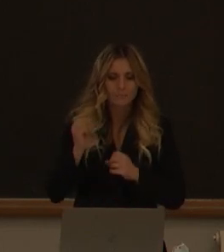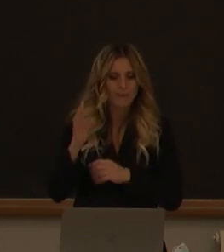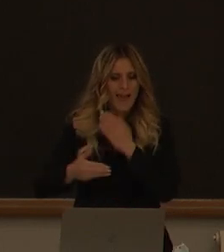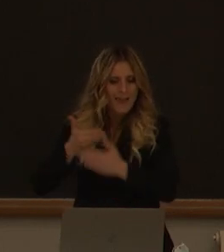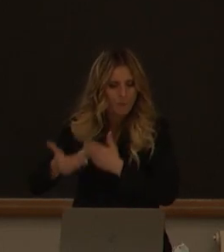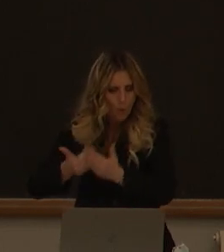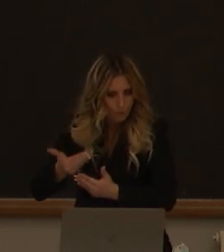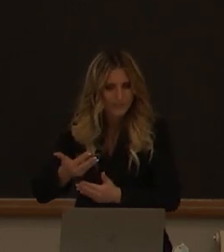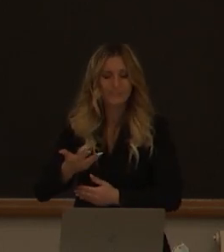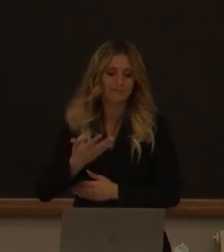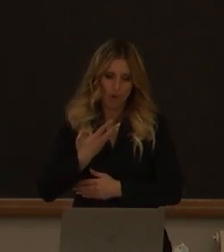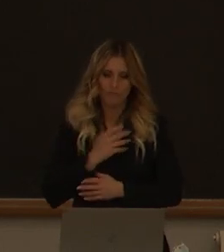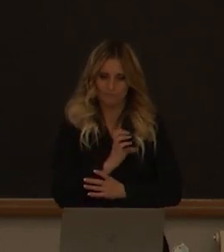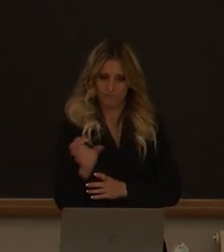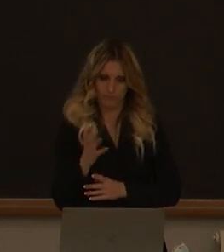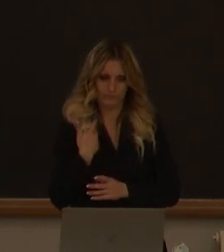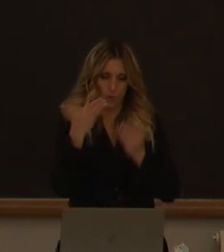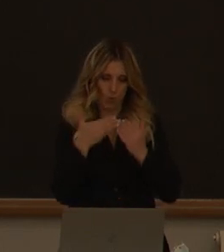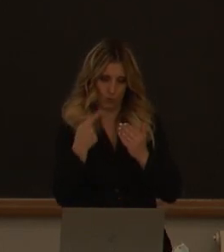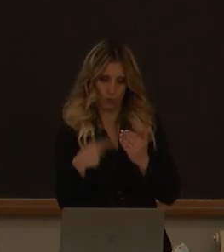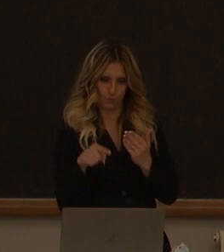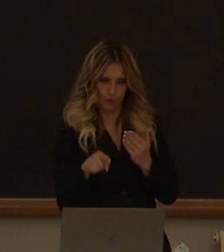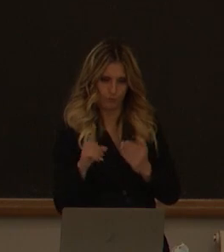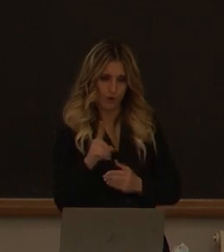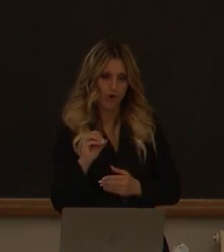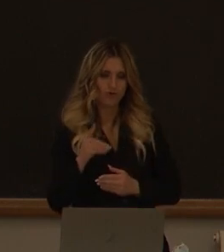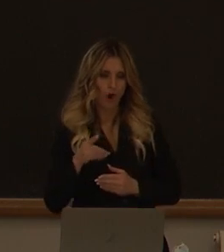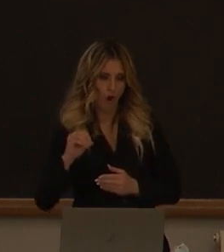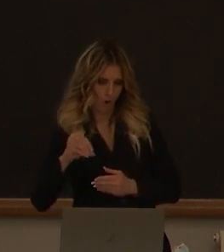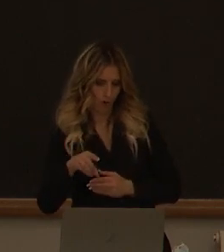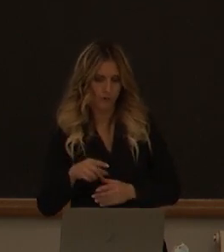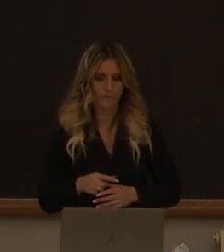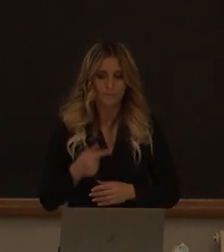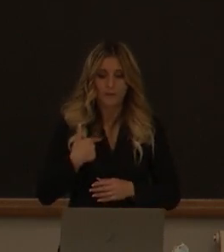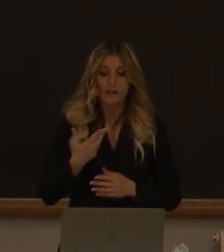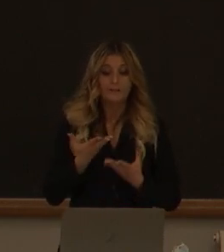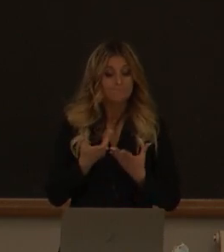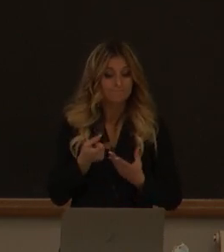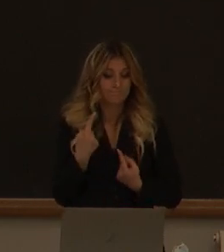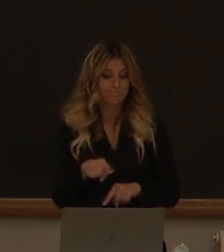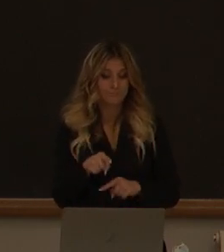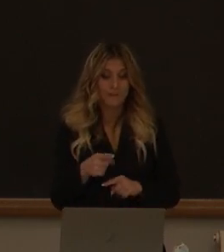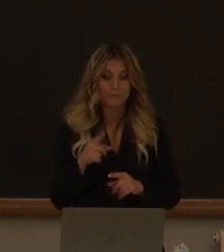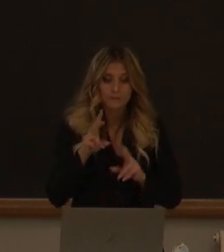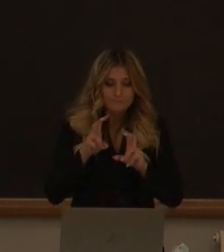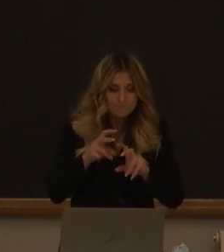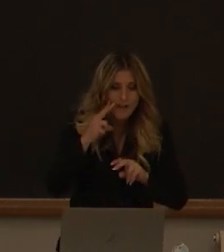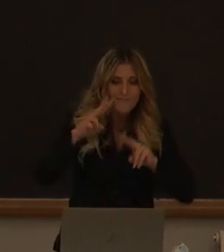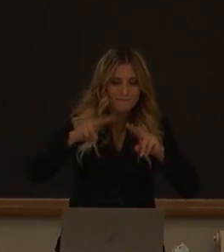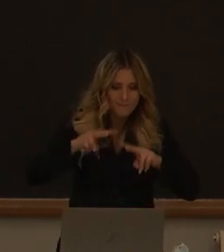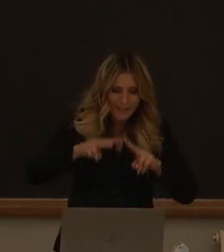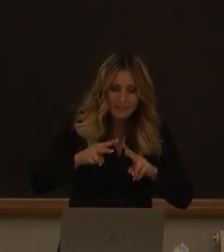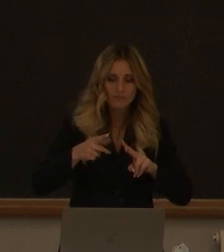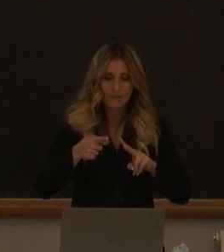studio, diciamo, evolutivo, e anche esso, diciamo, sono spesso applicate queste sue indagini, che sono